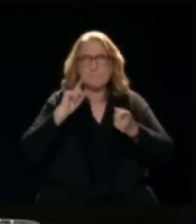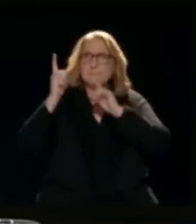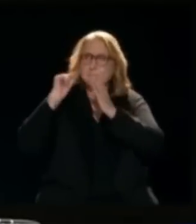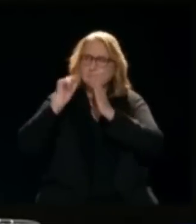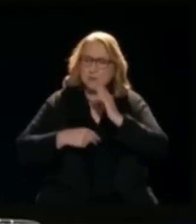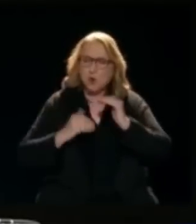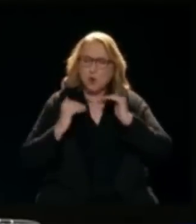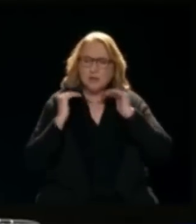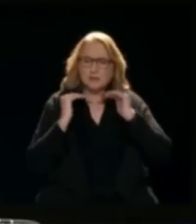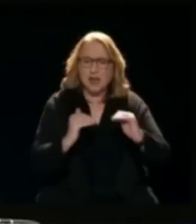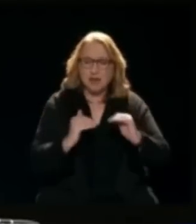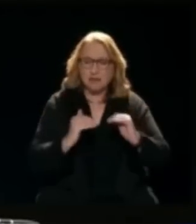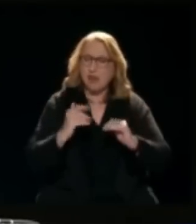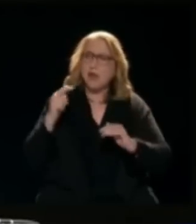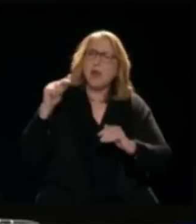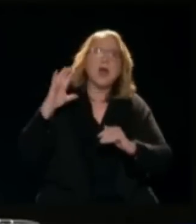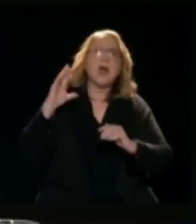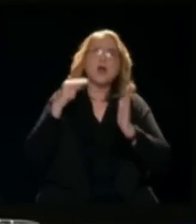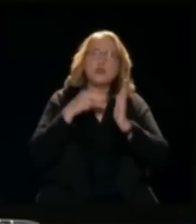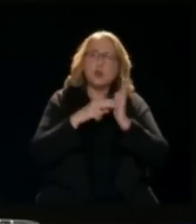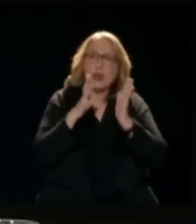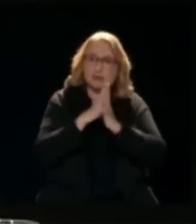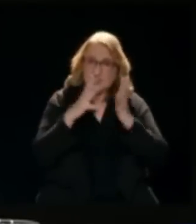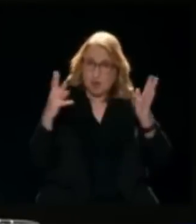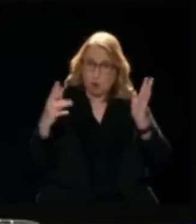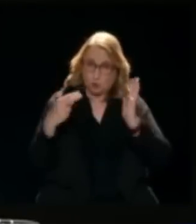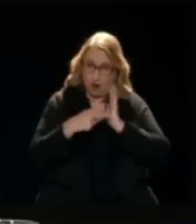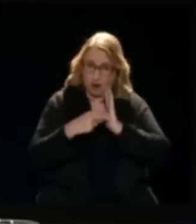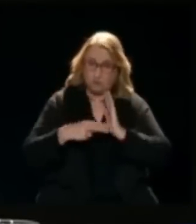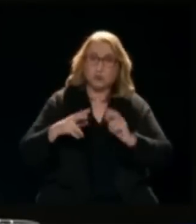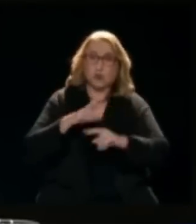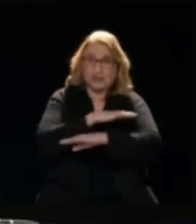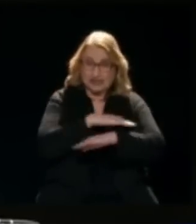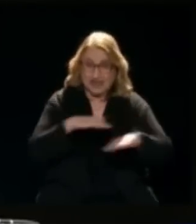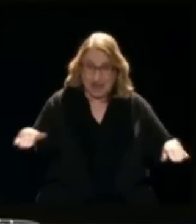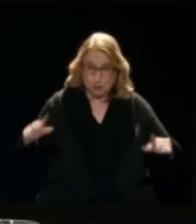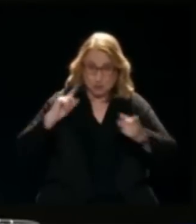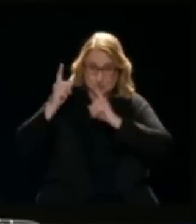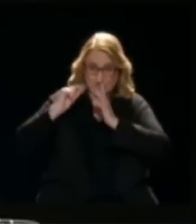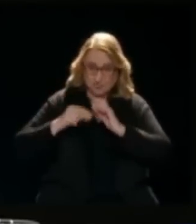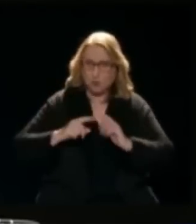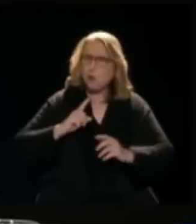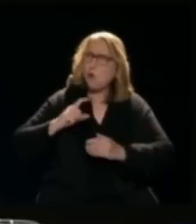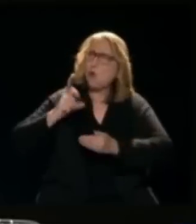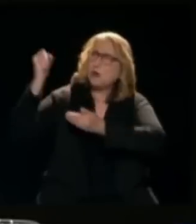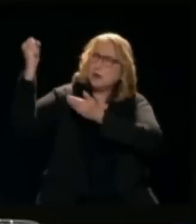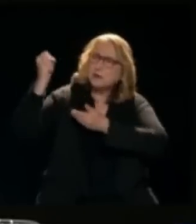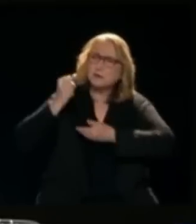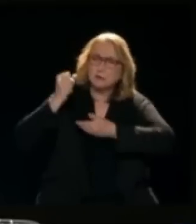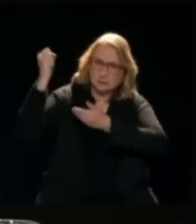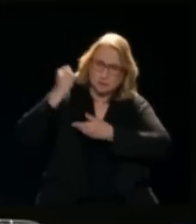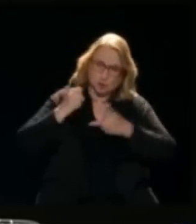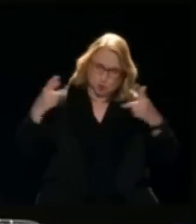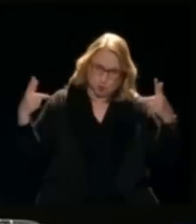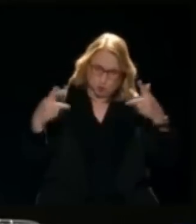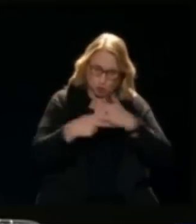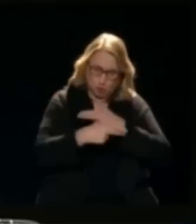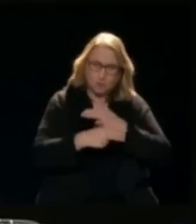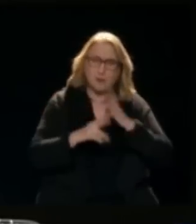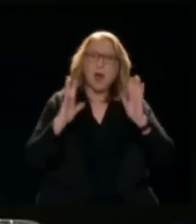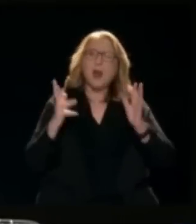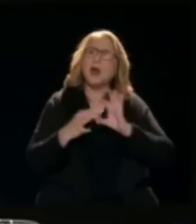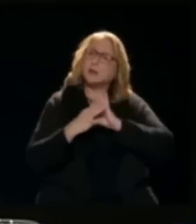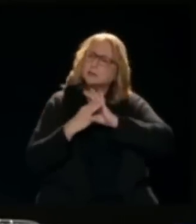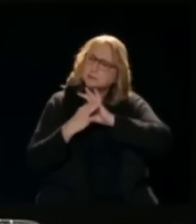Μηχανισμού Σταθερότητας, αλλά συνεχίζουμε να υλοποιούμε μνημονιακές δεσμεύσεις, οι οποίες εκτίθενται τουλάχιστον